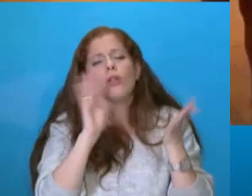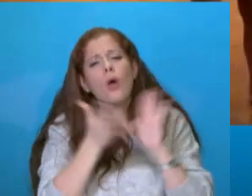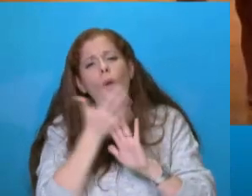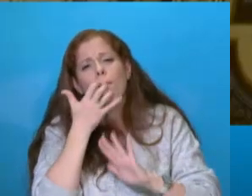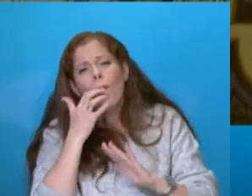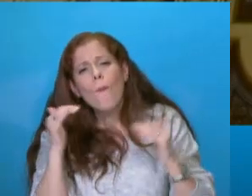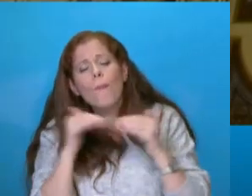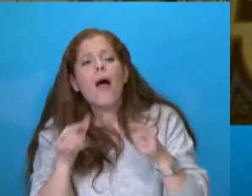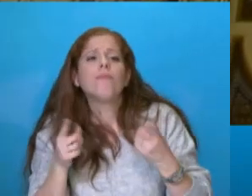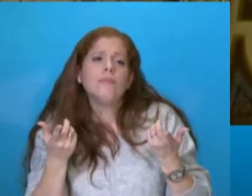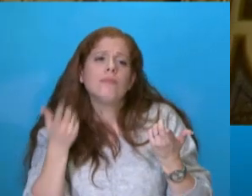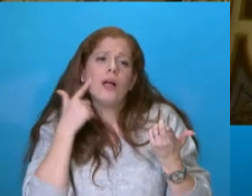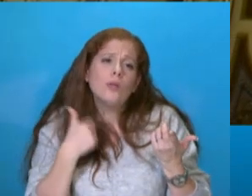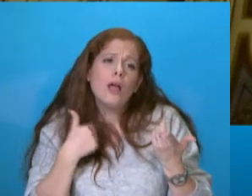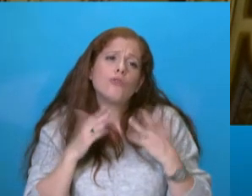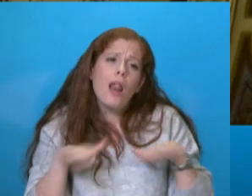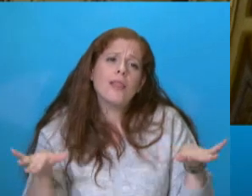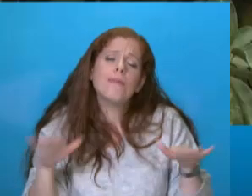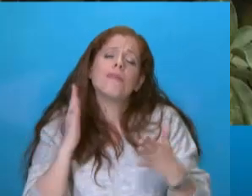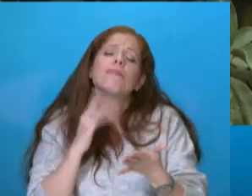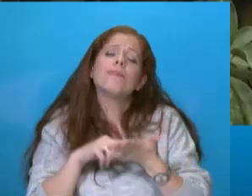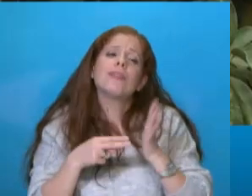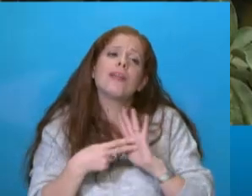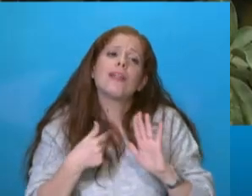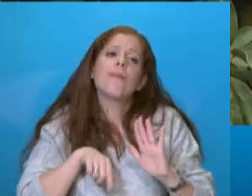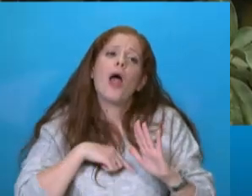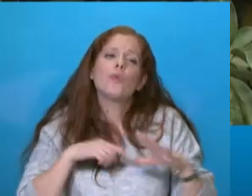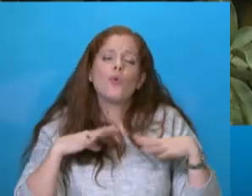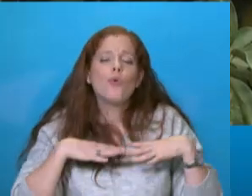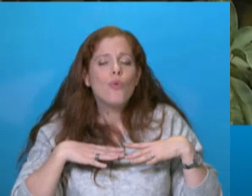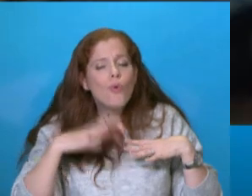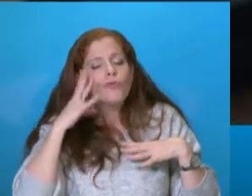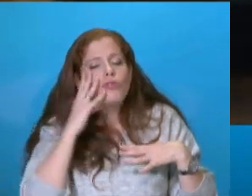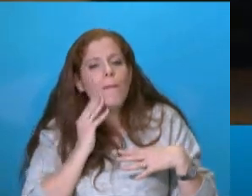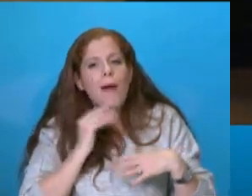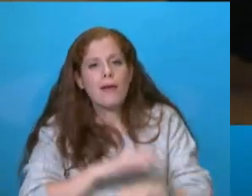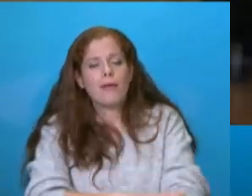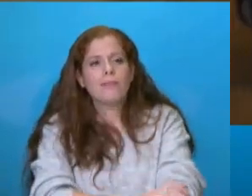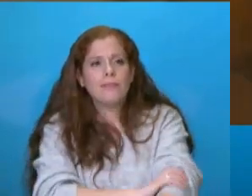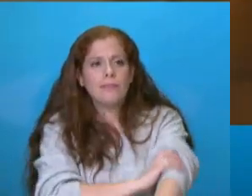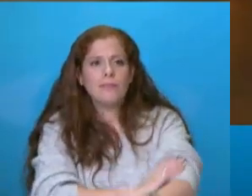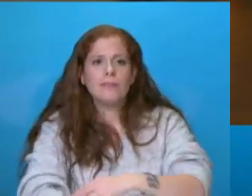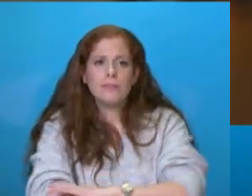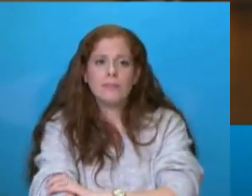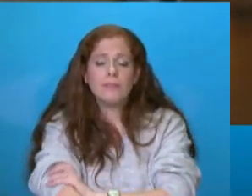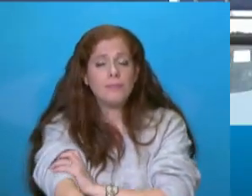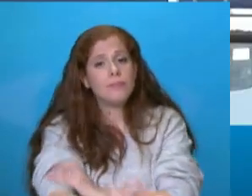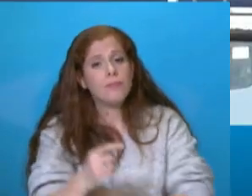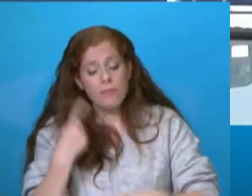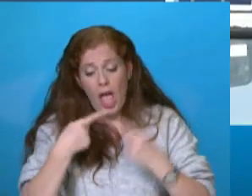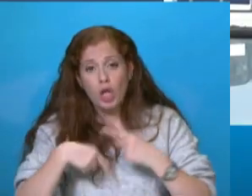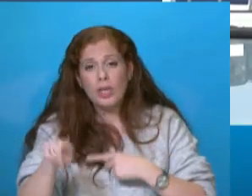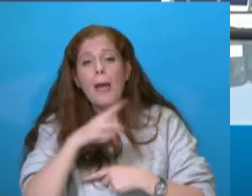מחומם, ואני יודעת שהילדים מתכננים לנו ככה חופשה מהנה. מדובר השנה